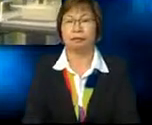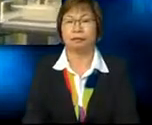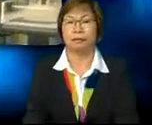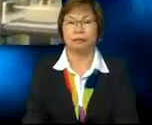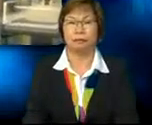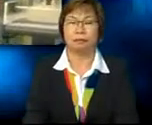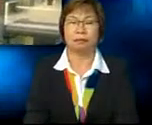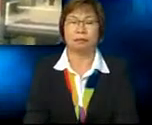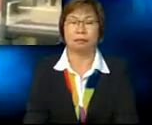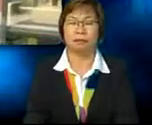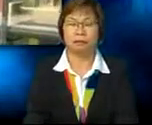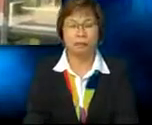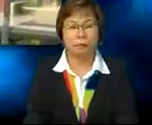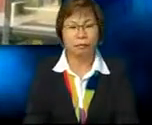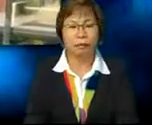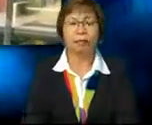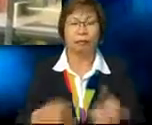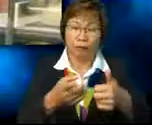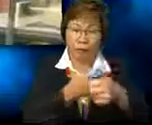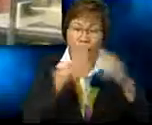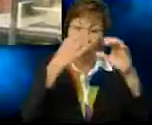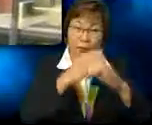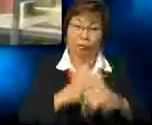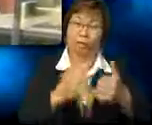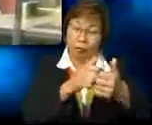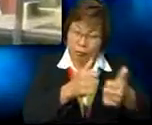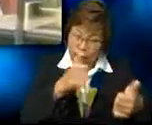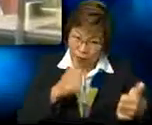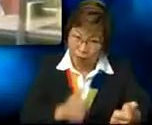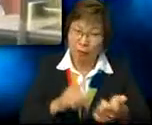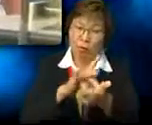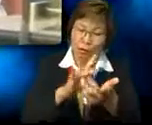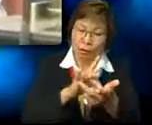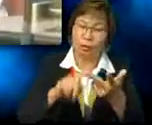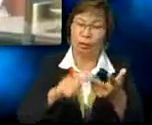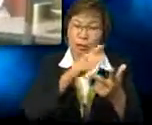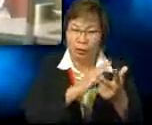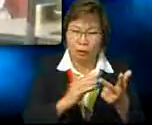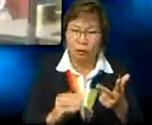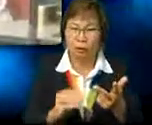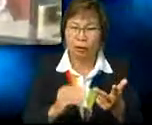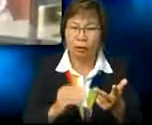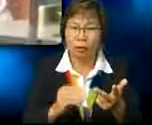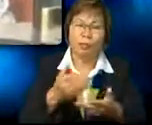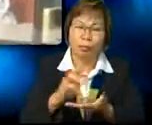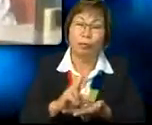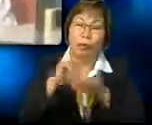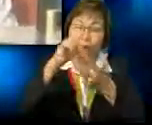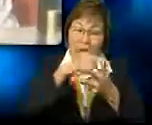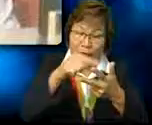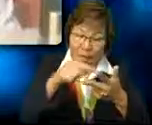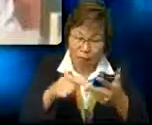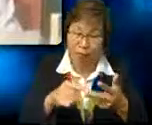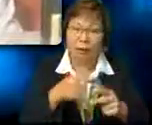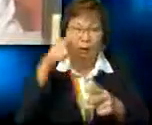Pembangunan amat banyak sekali. Pertama dari segi pencegahan, perawatan dan juga pemulihan. Ya, kalau kita